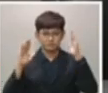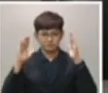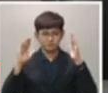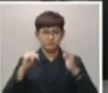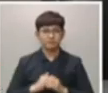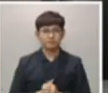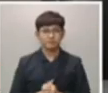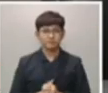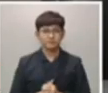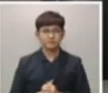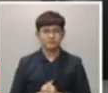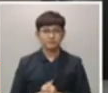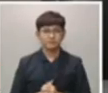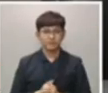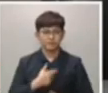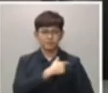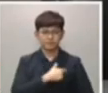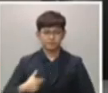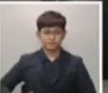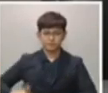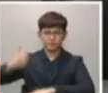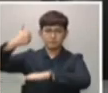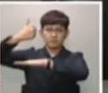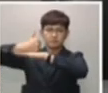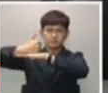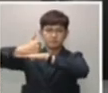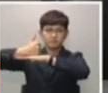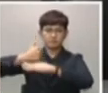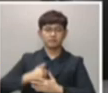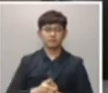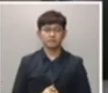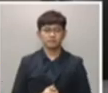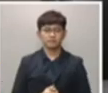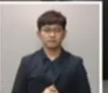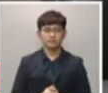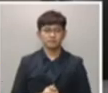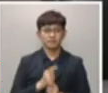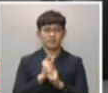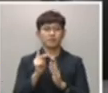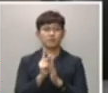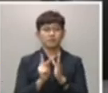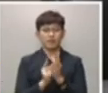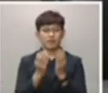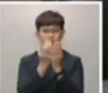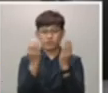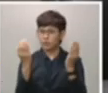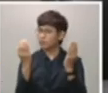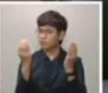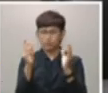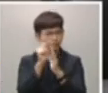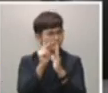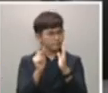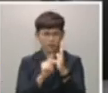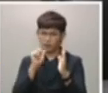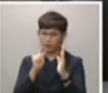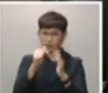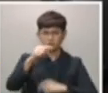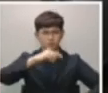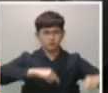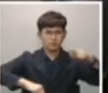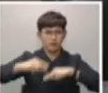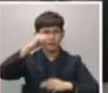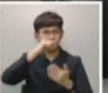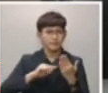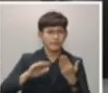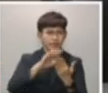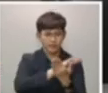อันมีพระมหากษัตริย์ทรงเป็นประมุขล้มล้างรัฐธรรมนูญซึ่งเป็นกฎหมายสูงสุดในการปกครองประเทศ